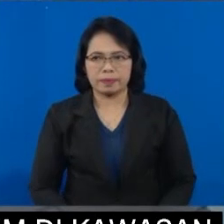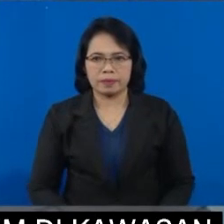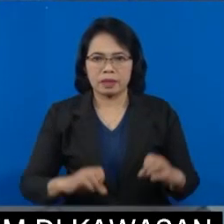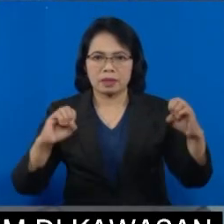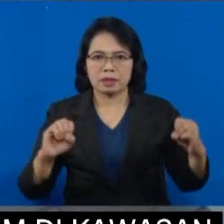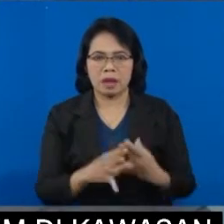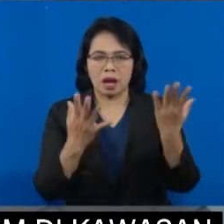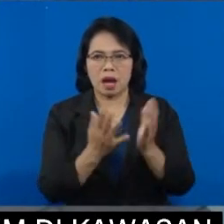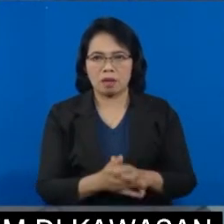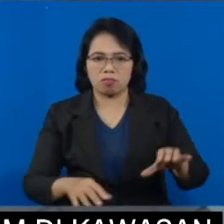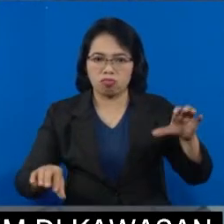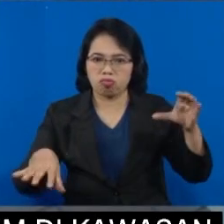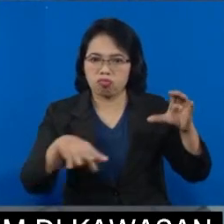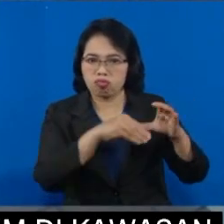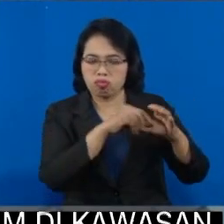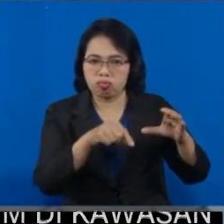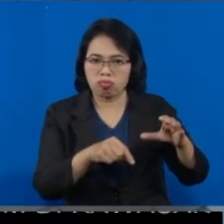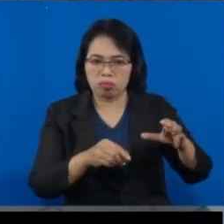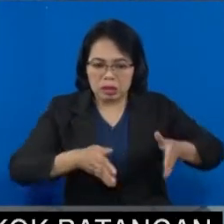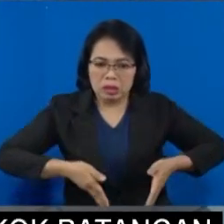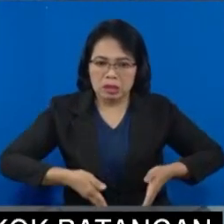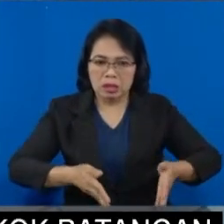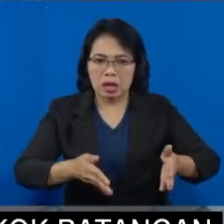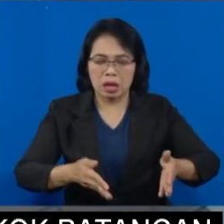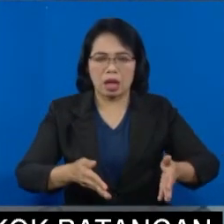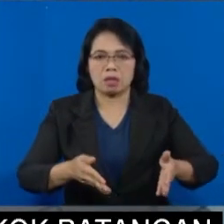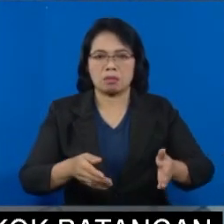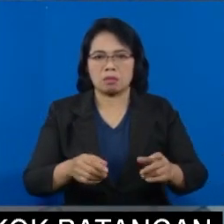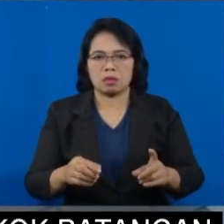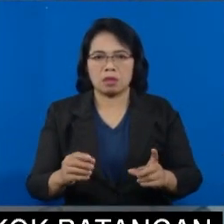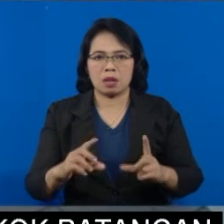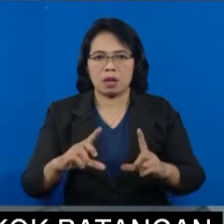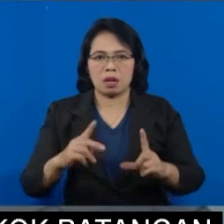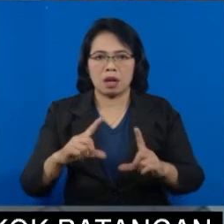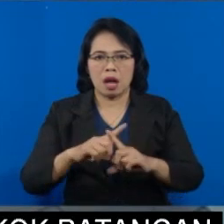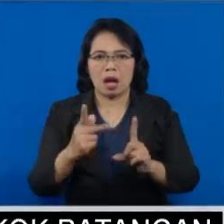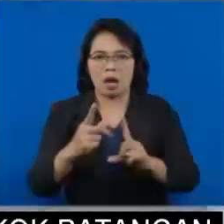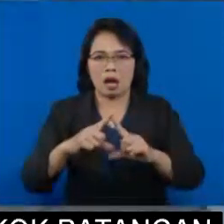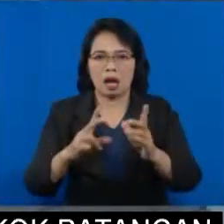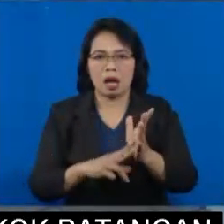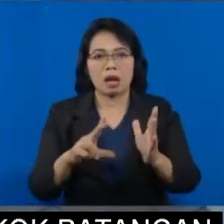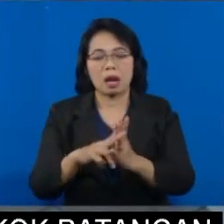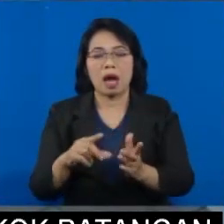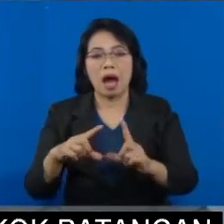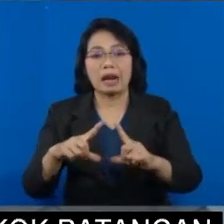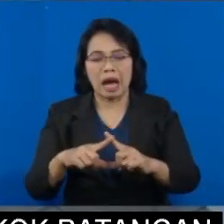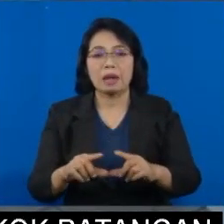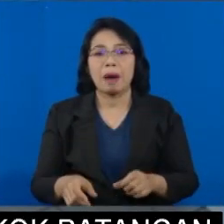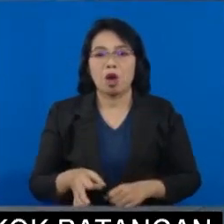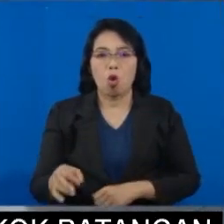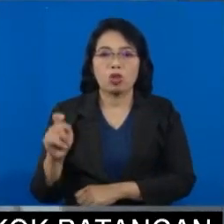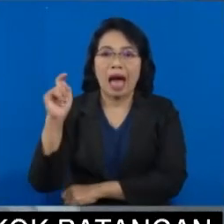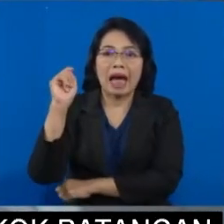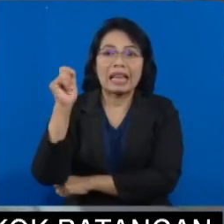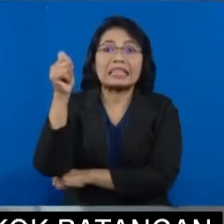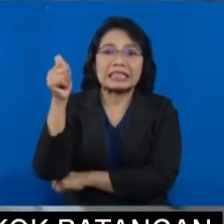Kecelakaan terekam kamera pengawas terjadi di Jalan AH Nasution, Kota Tasikmalaya, Jawa Barat, Minggu siang. Sebuah minibus berwarna hitam